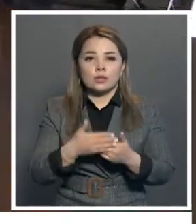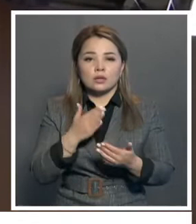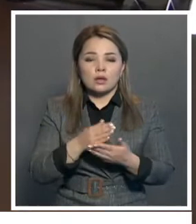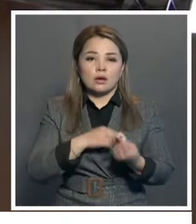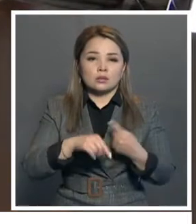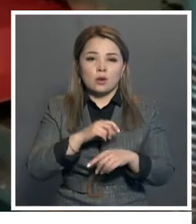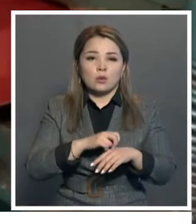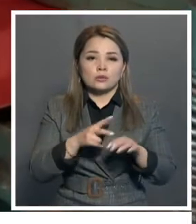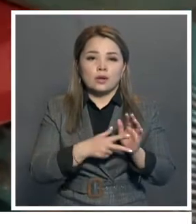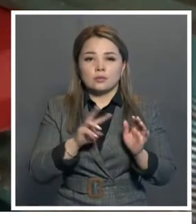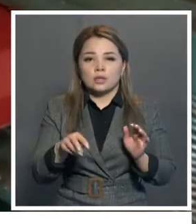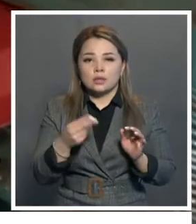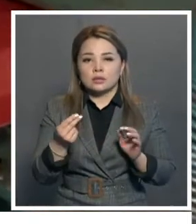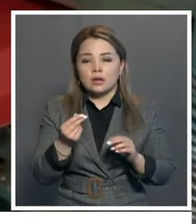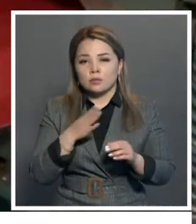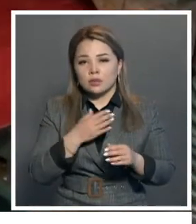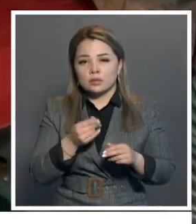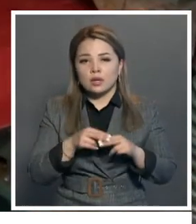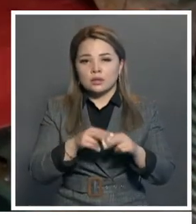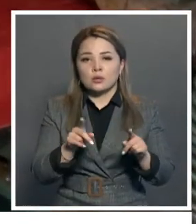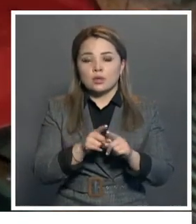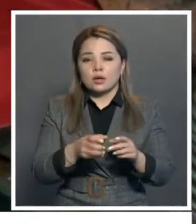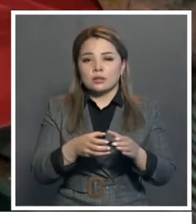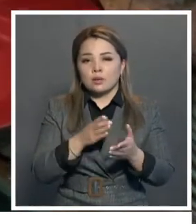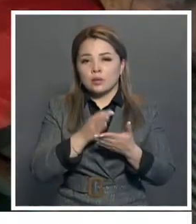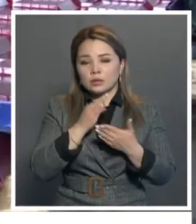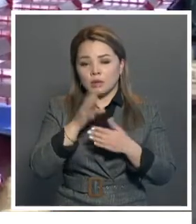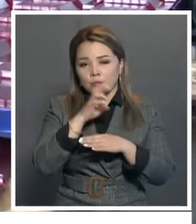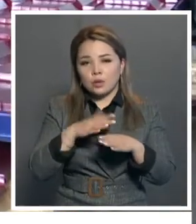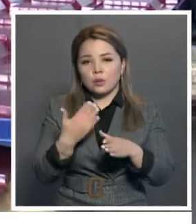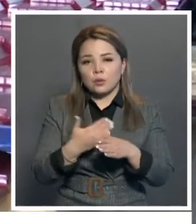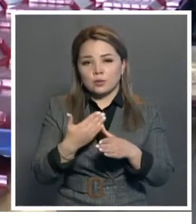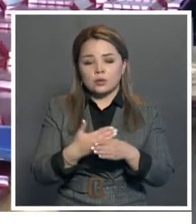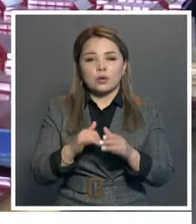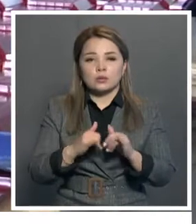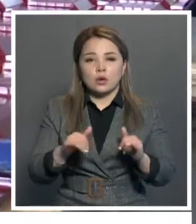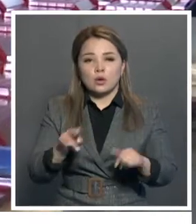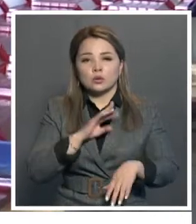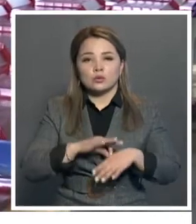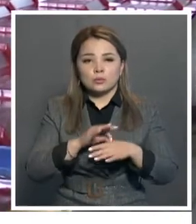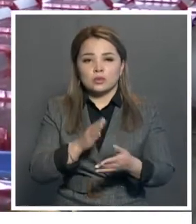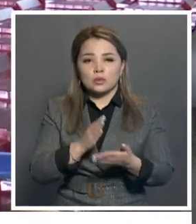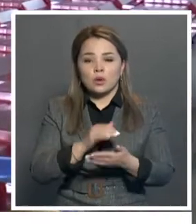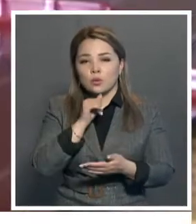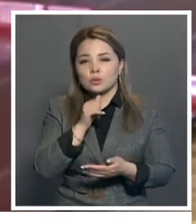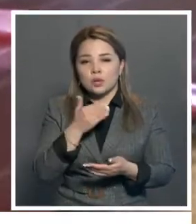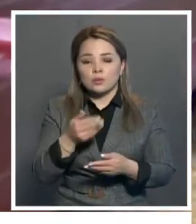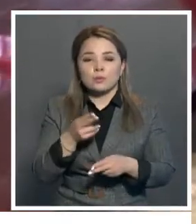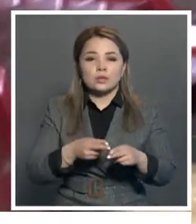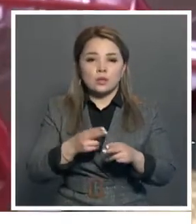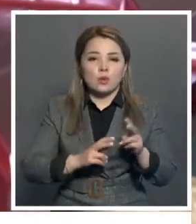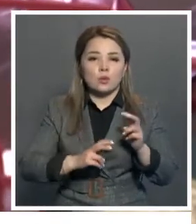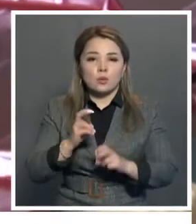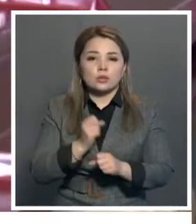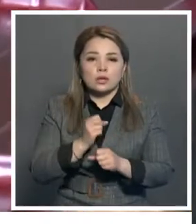кәсіпкерге 18 миллиард теңгенің сыртында қаржы бөлінді. Осындай мемлекет қолдауымен жұмысын жандандырып отырған бірі Қостанайдағы металл өңдеу